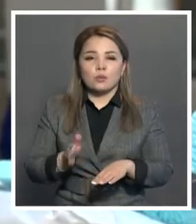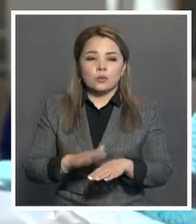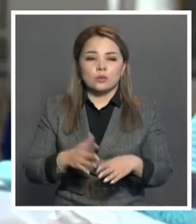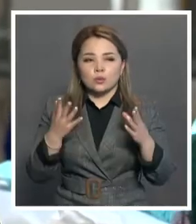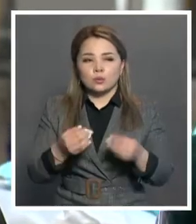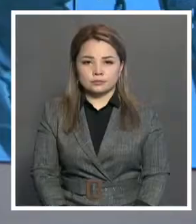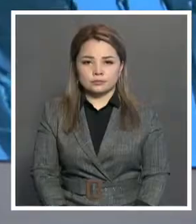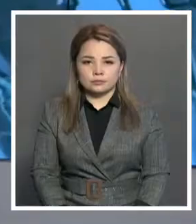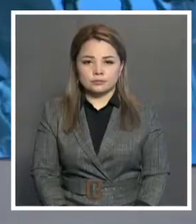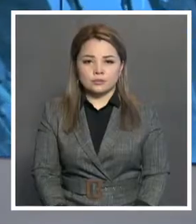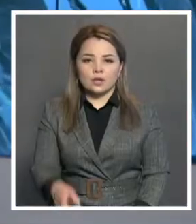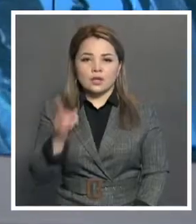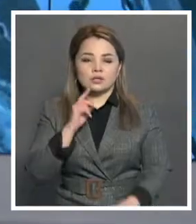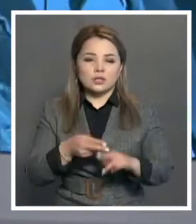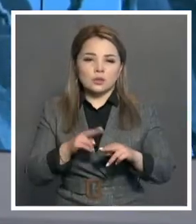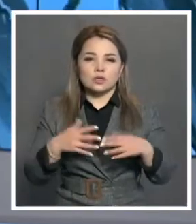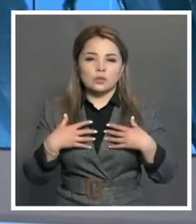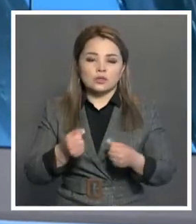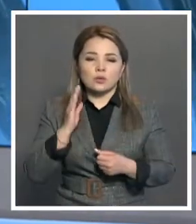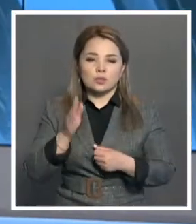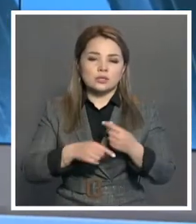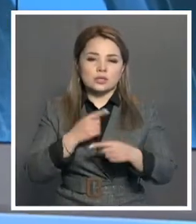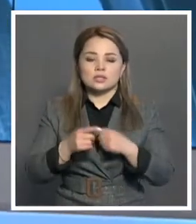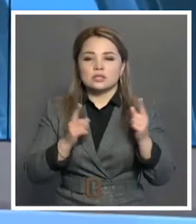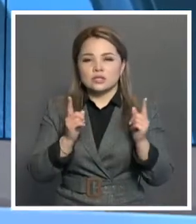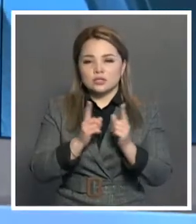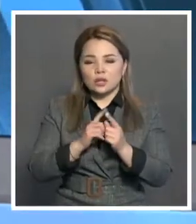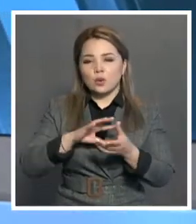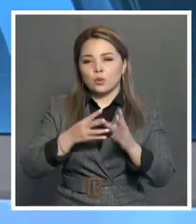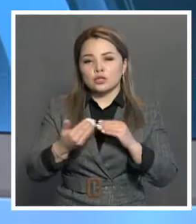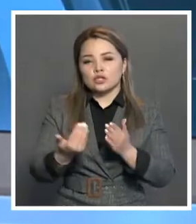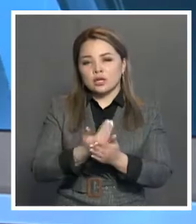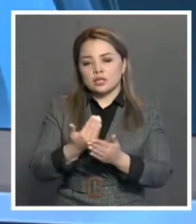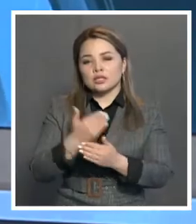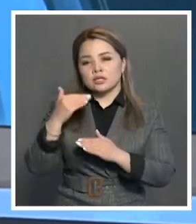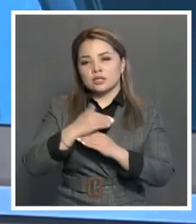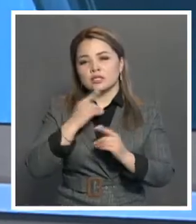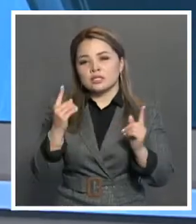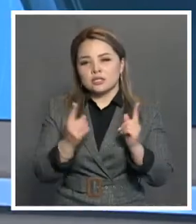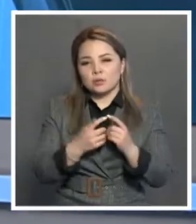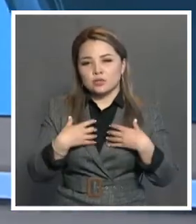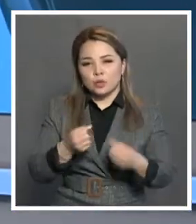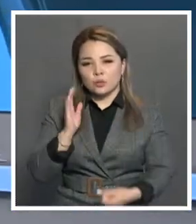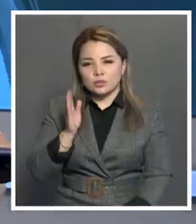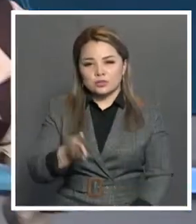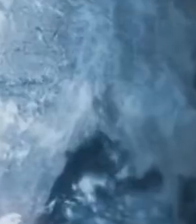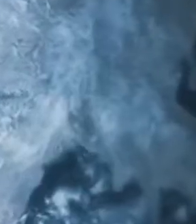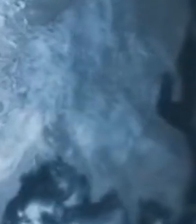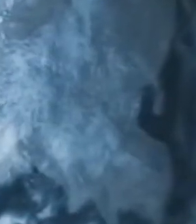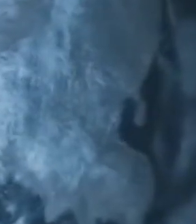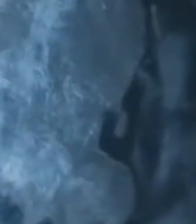көрмесін. Әзірге осы алда орайы болжамы, ал қорытынды ақпарат әдеттегі 20:00-де аман сау болыңыздар.